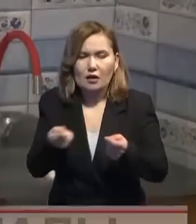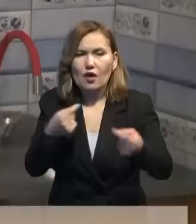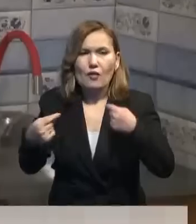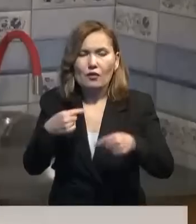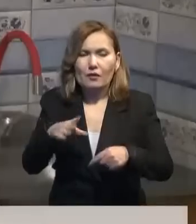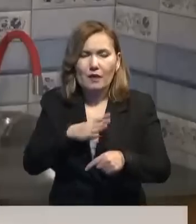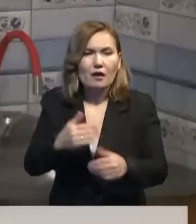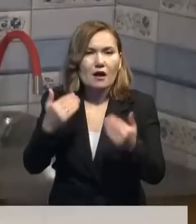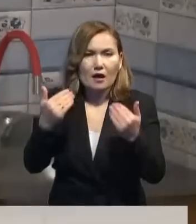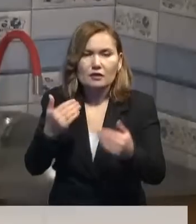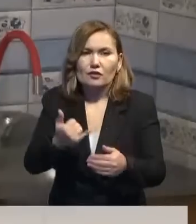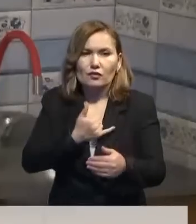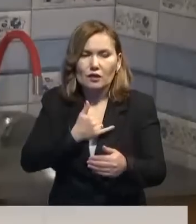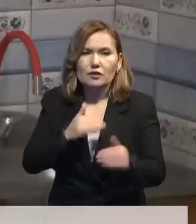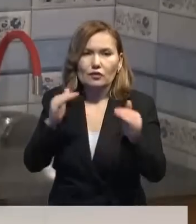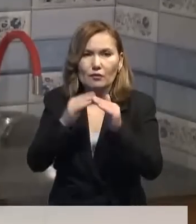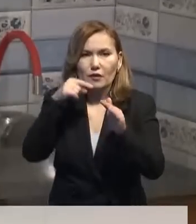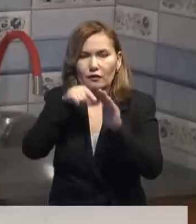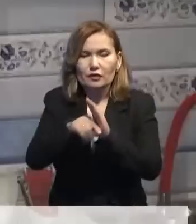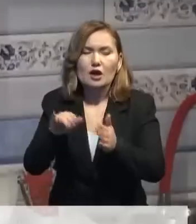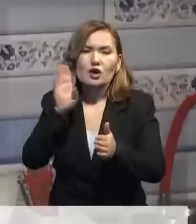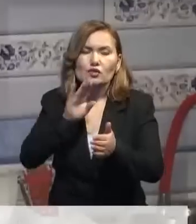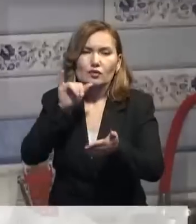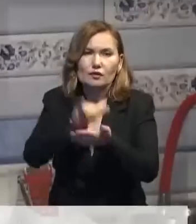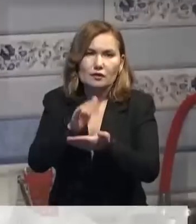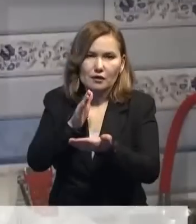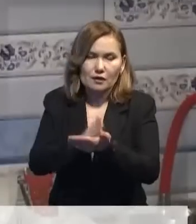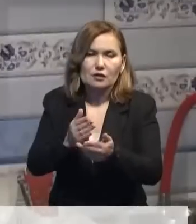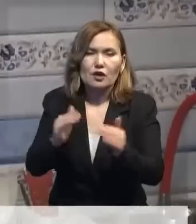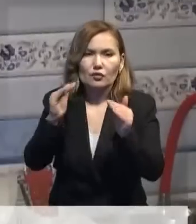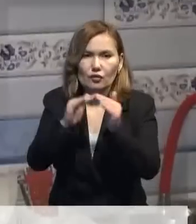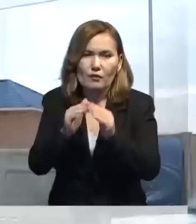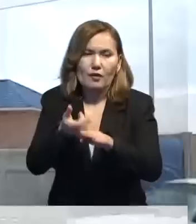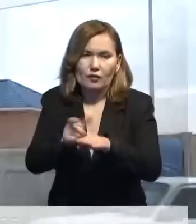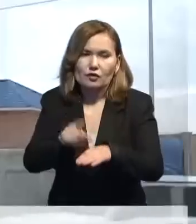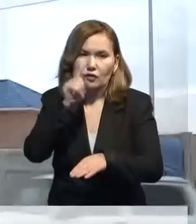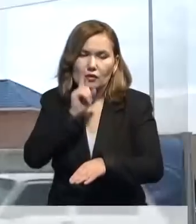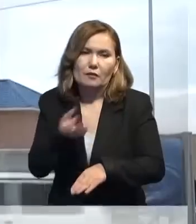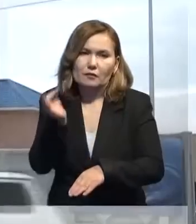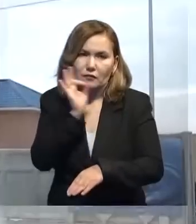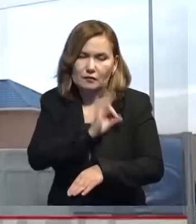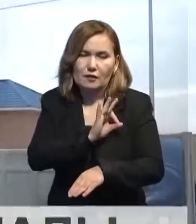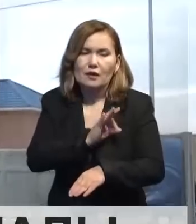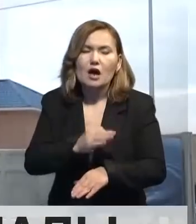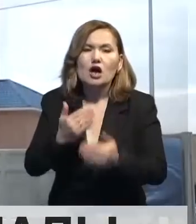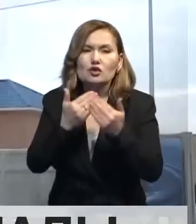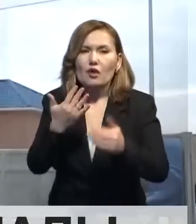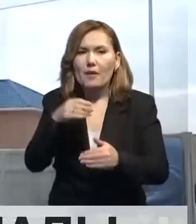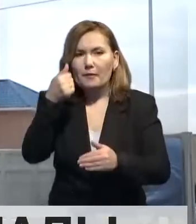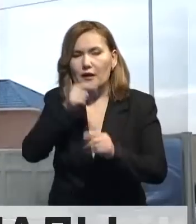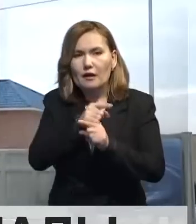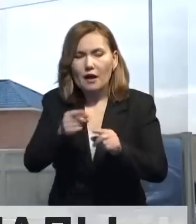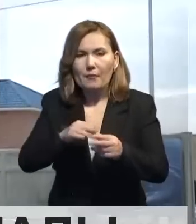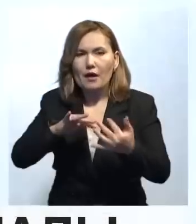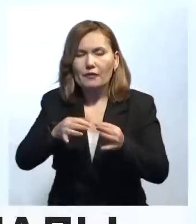Бұрынғыдай су тасымаймыз. Жылыйды отырып суды пайдаланып тиімді. Соңғы 5 жылдың бедерінде